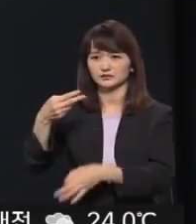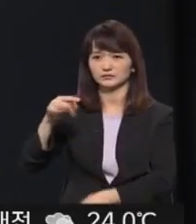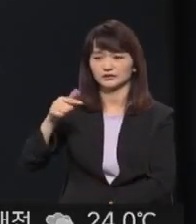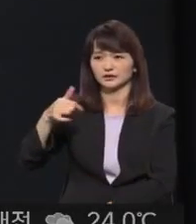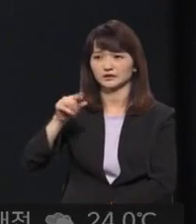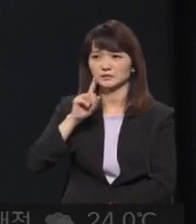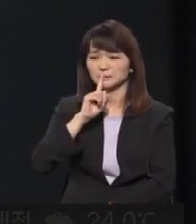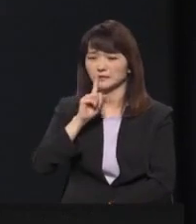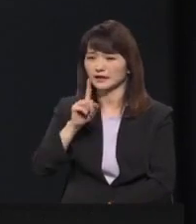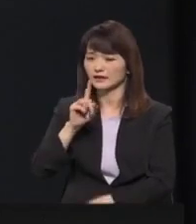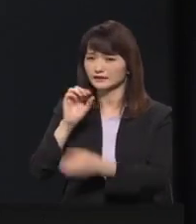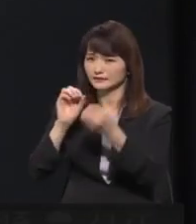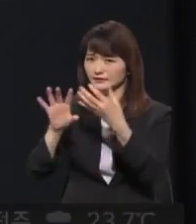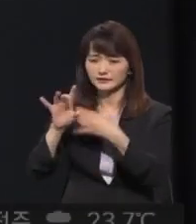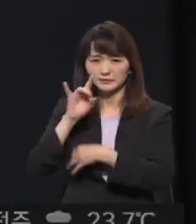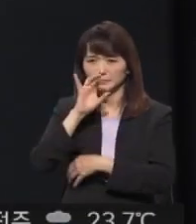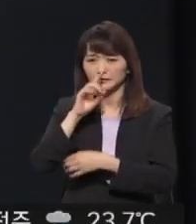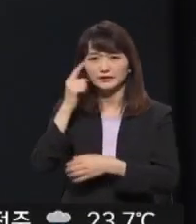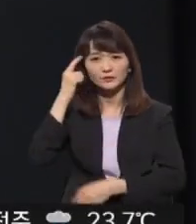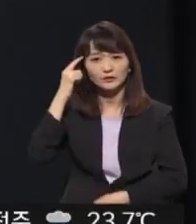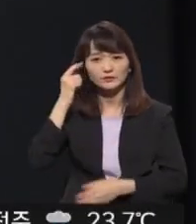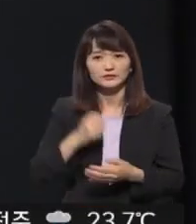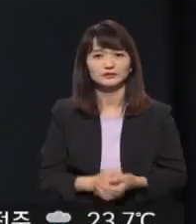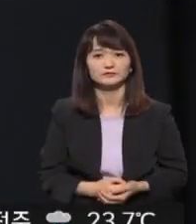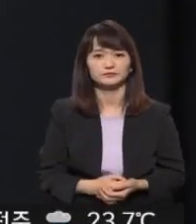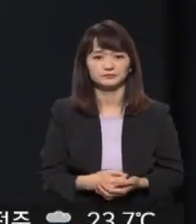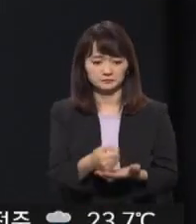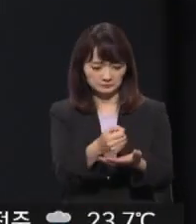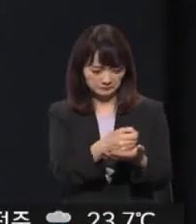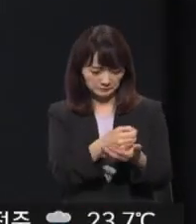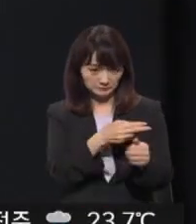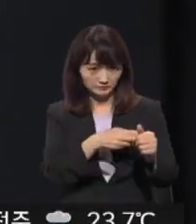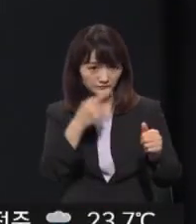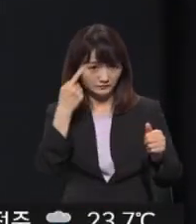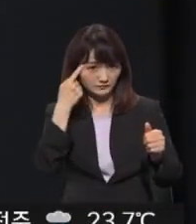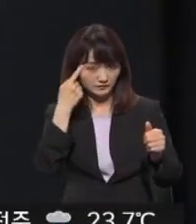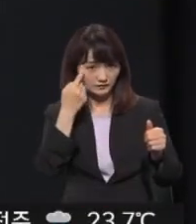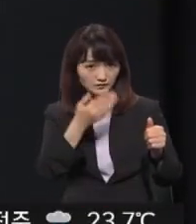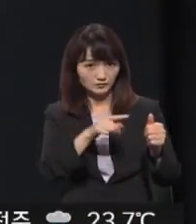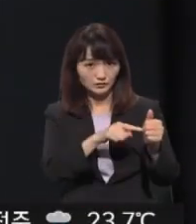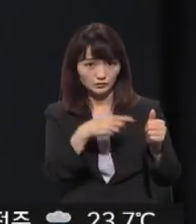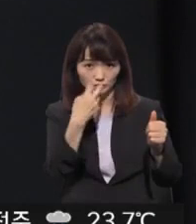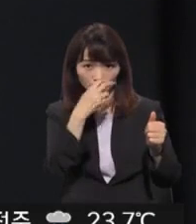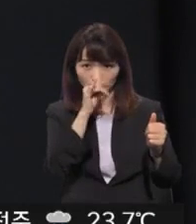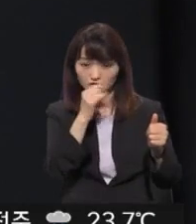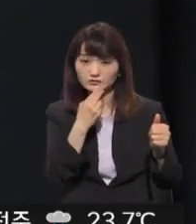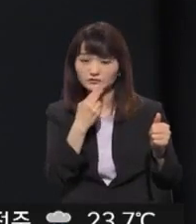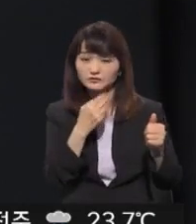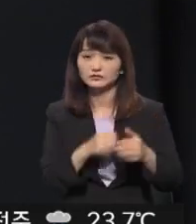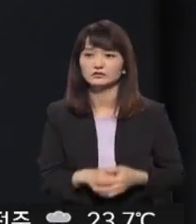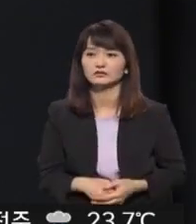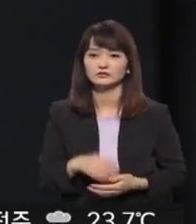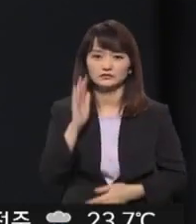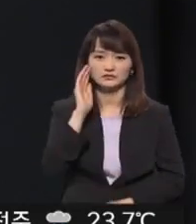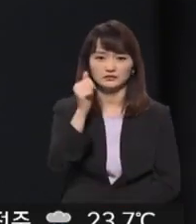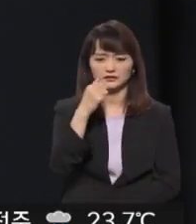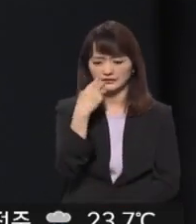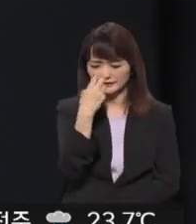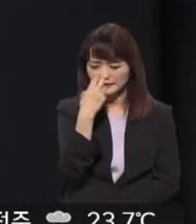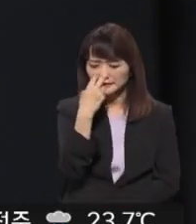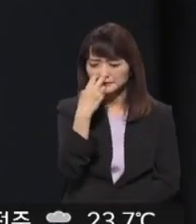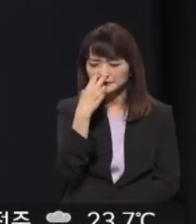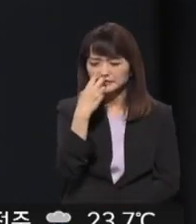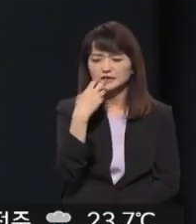아 그러면 질문은 뭐였어요 건진법사 조사하고 있냐고 물어보는 거잖아요 즉 대통령의 감찰 기능